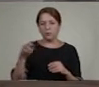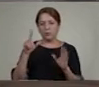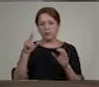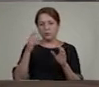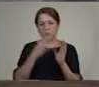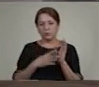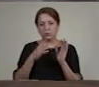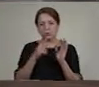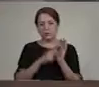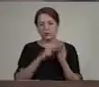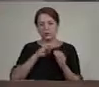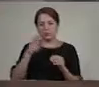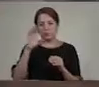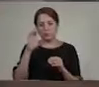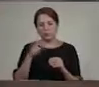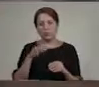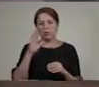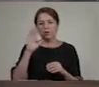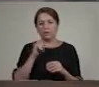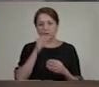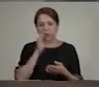1,798,500 ni va yig'indi